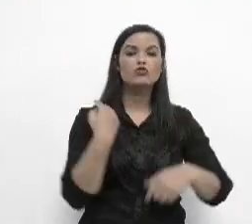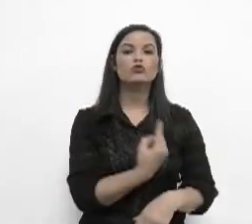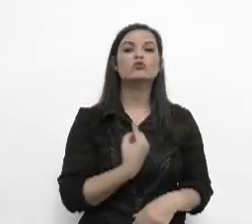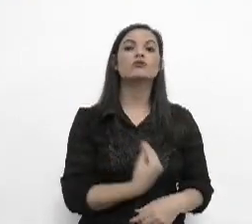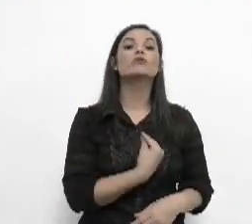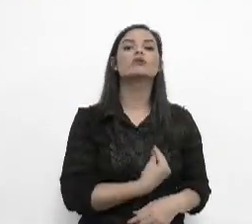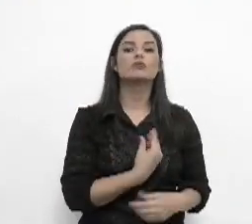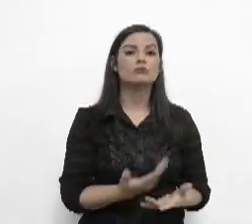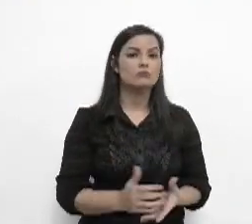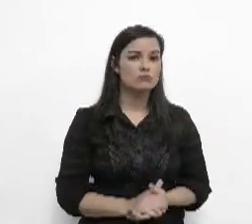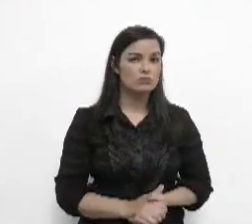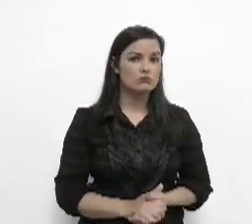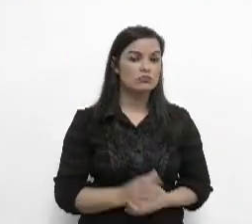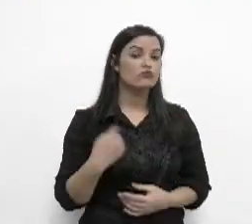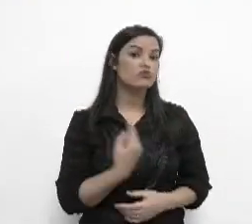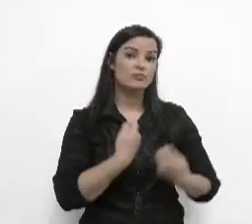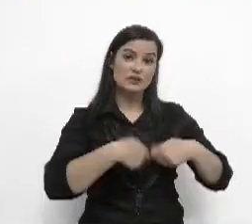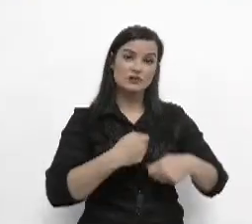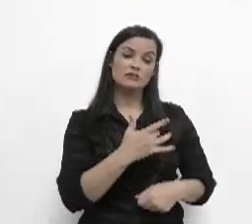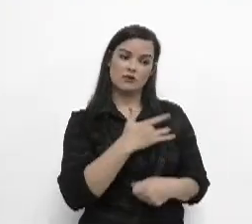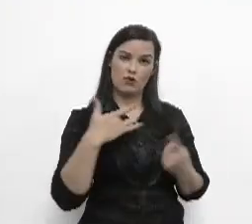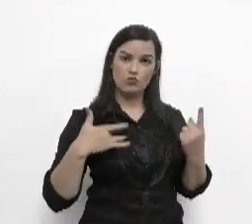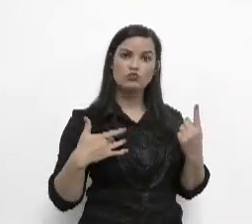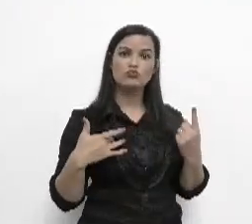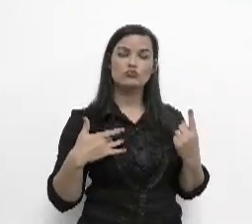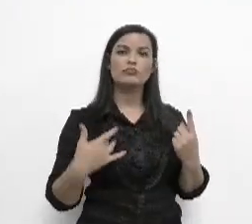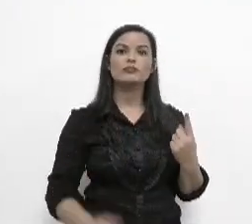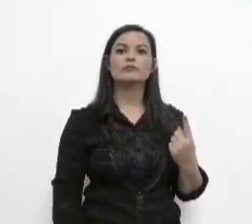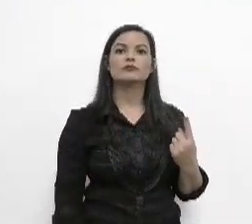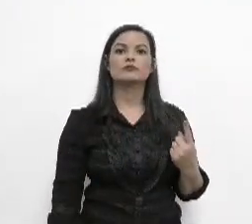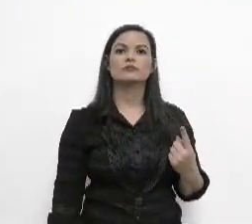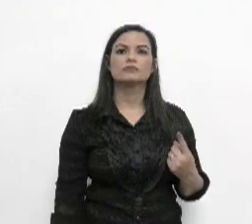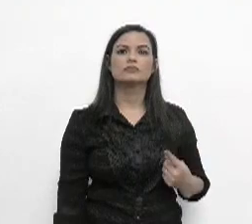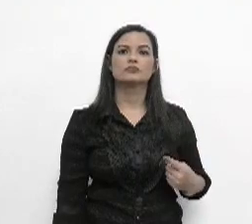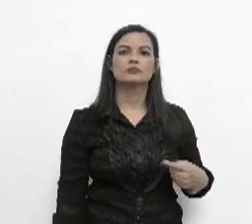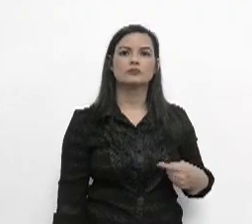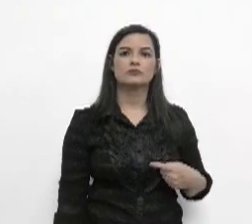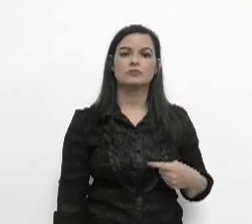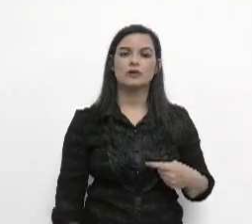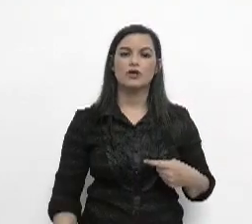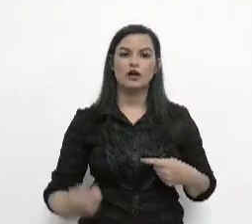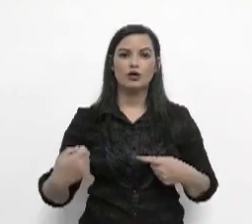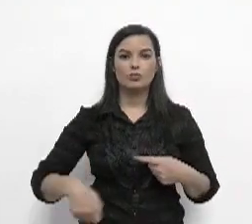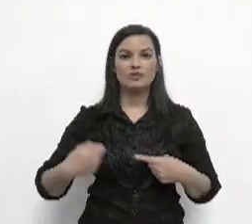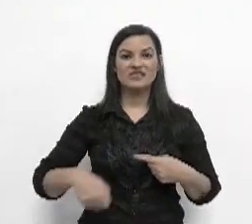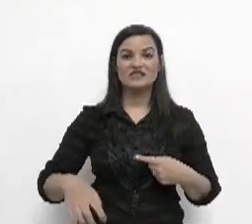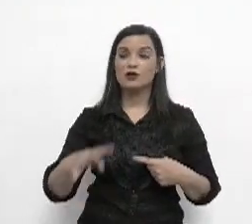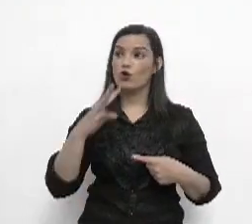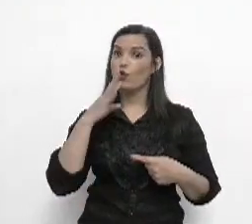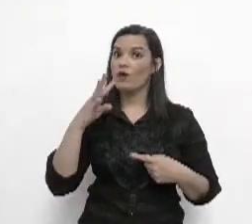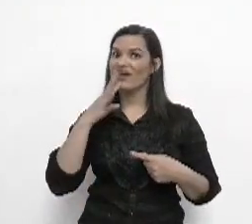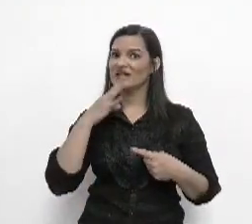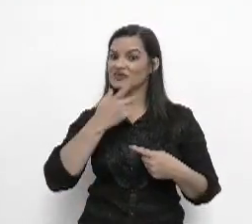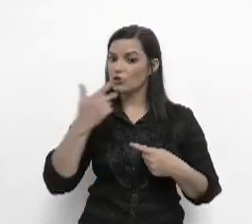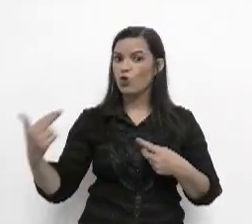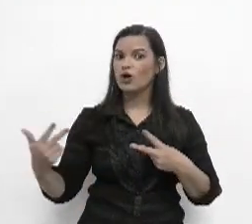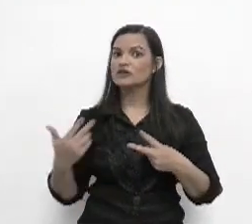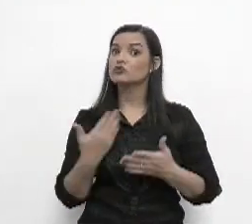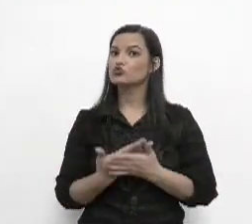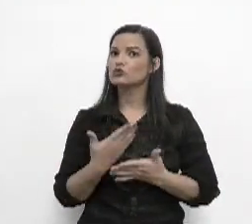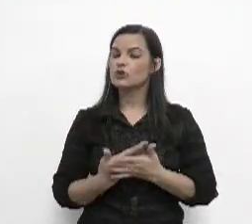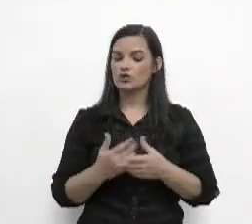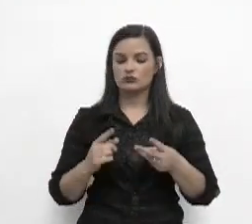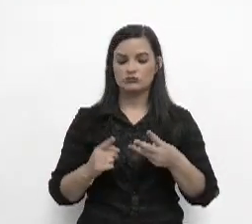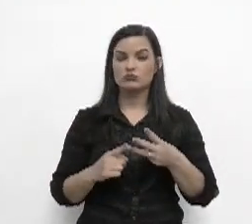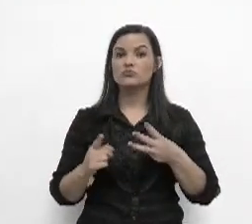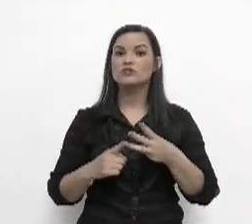건강해야 될 것입니다. Sempre precisamos de saúde. 우리가 지식적으로 많은 것을 갖추어야 될 Sempre 것입니다. precisamos de conhecimentos. 우리에게 물질의 여유로움도 있어야 할 E 것입니다.